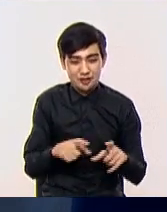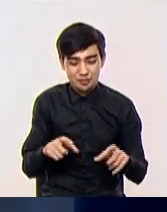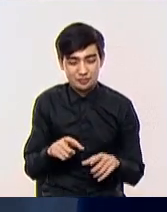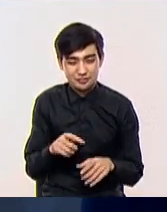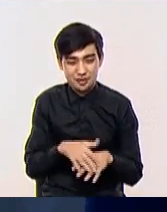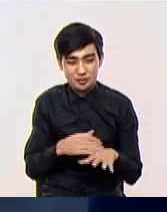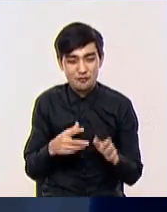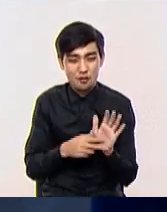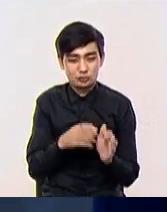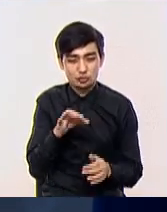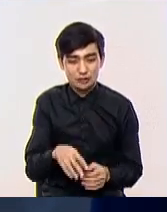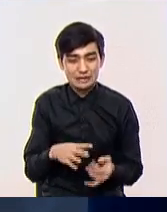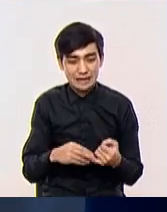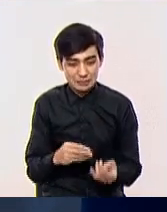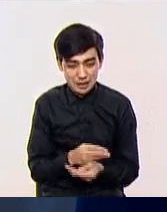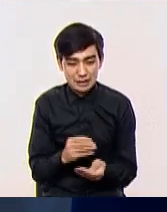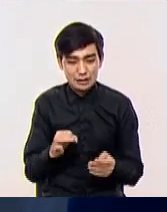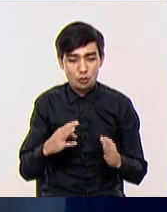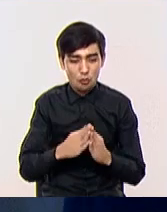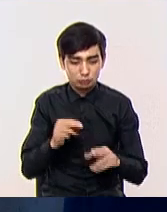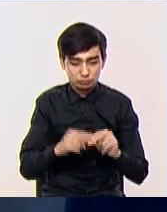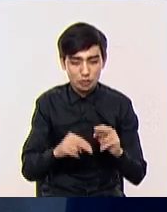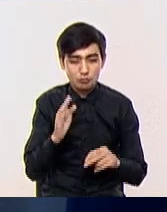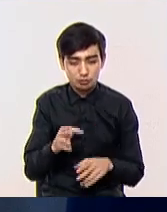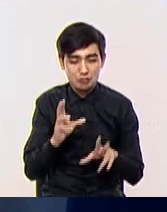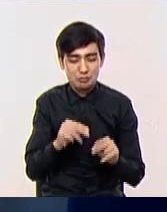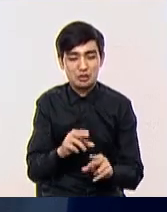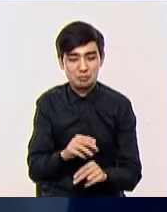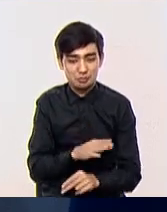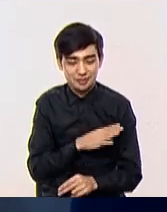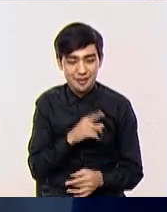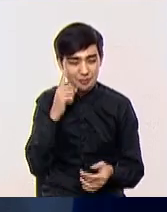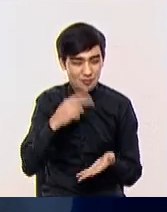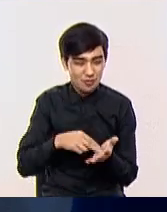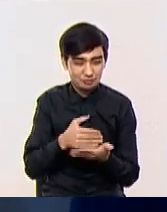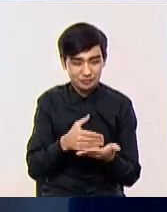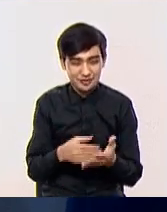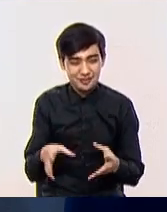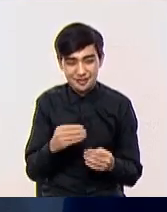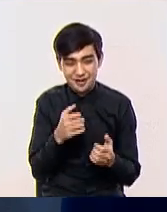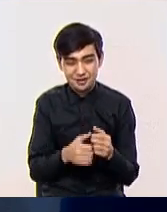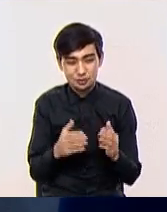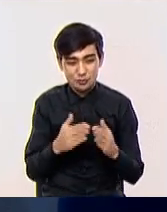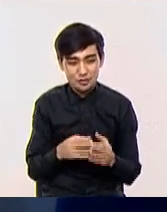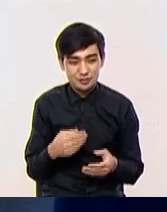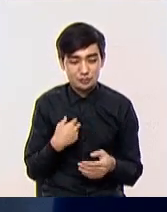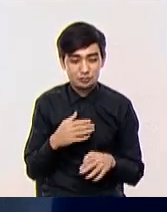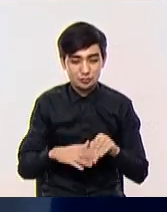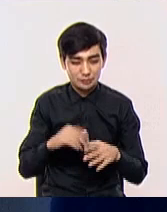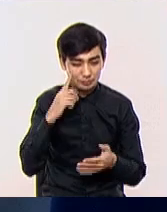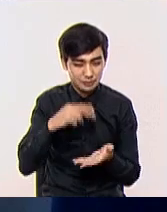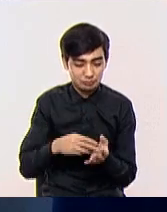8 соттық жермен үй салып береміз деп уәде беріпті. Тіпті баспананың жобасында әр қайсымыздың қолымызға таратып берген